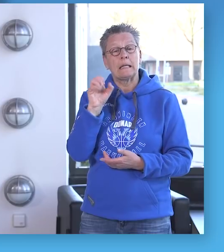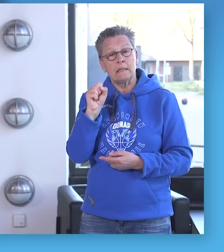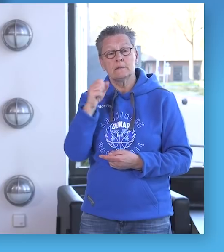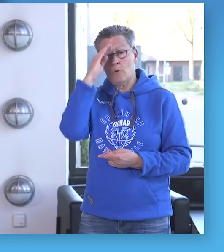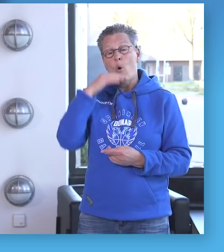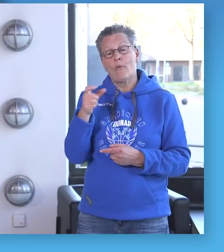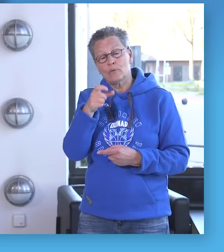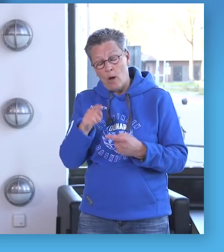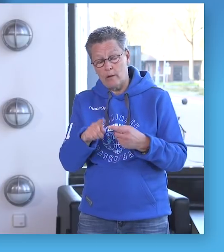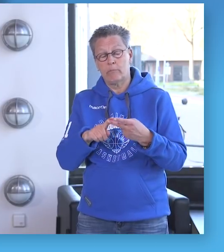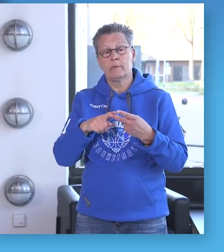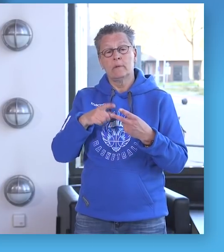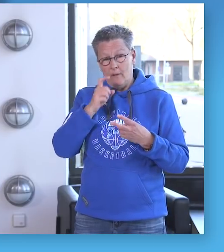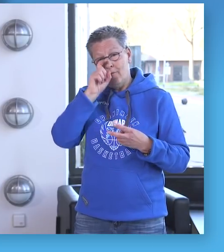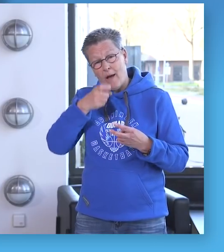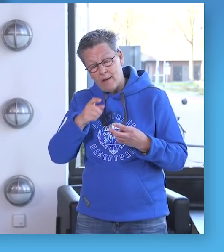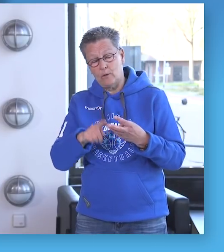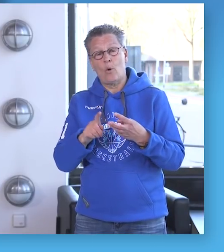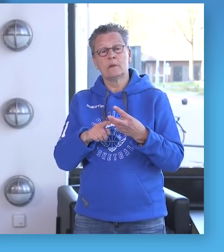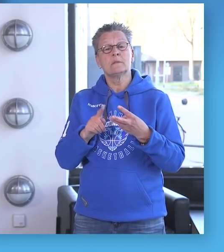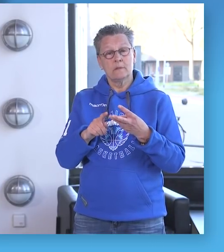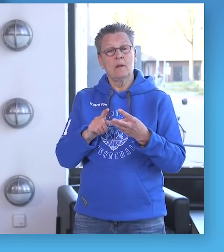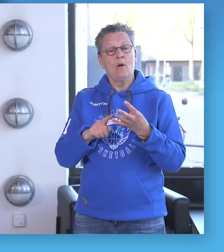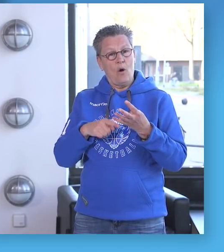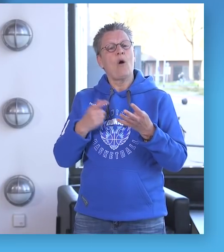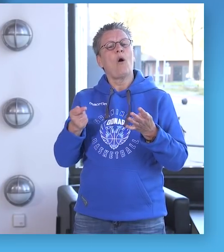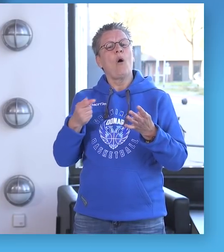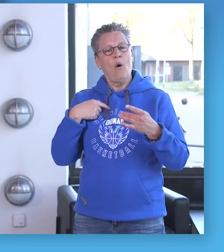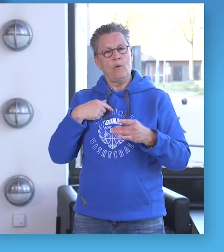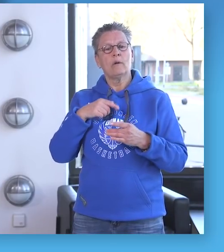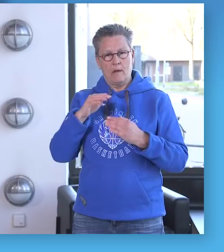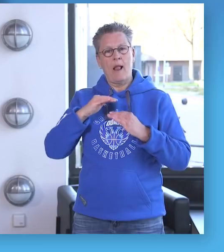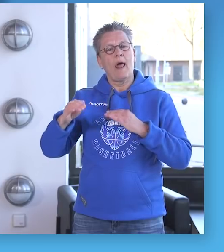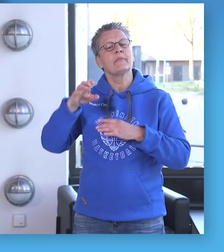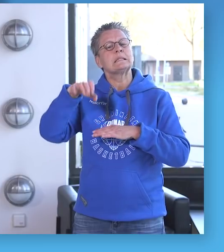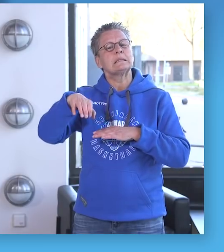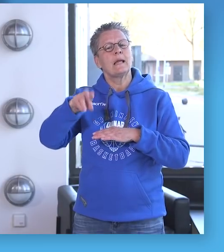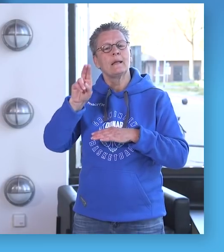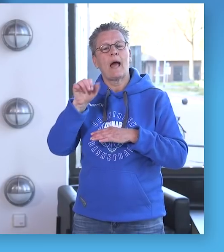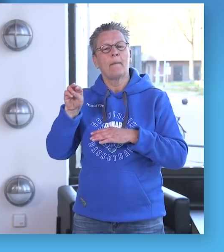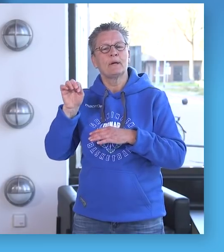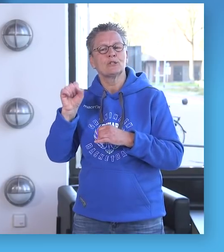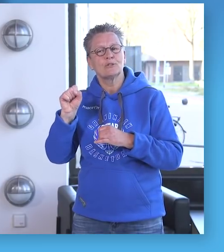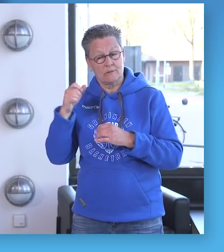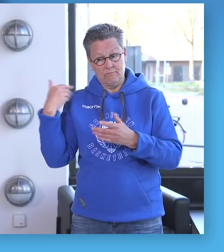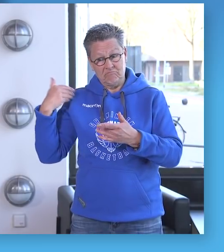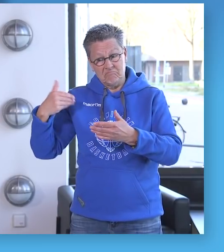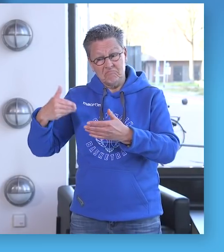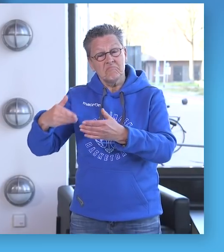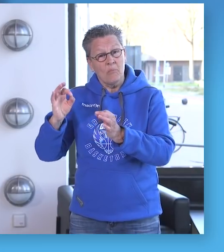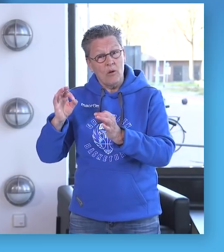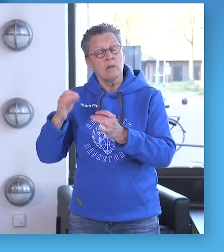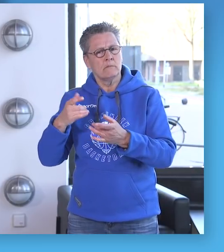Feyenoord, Landstede Hammers, een mooie serie gemaakt. Hoe belangrijk is eigenlijk nu het behalen van die finale van de